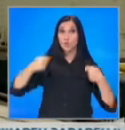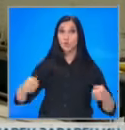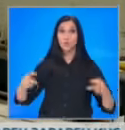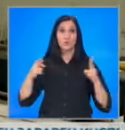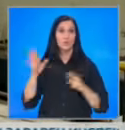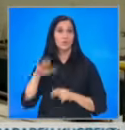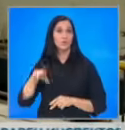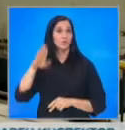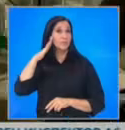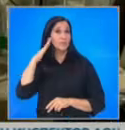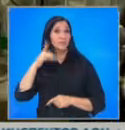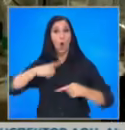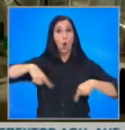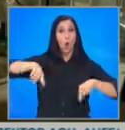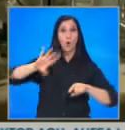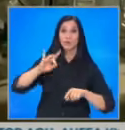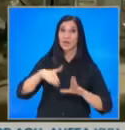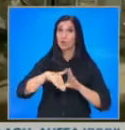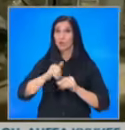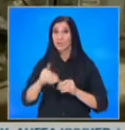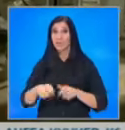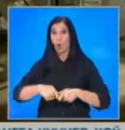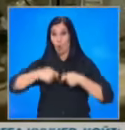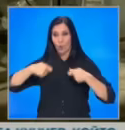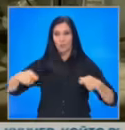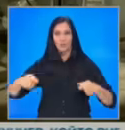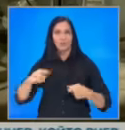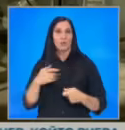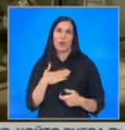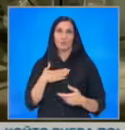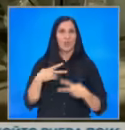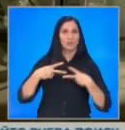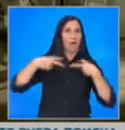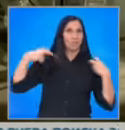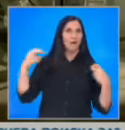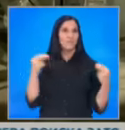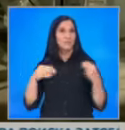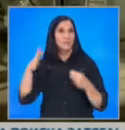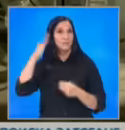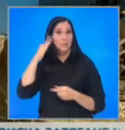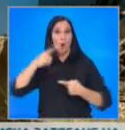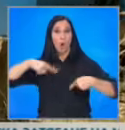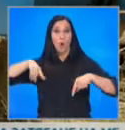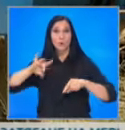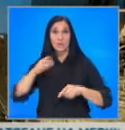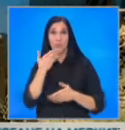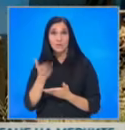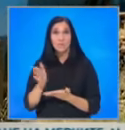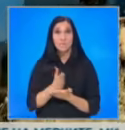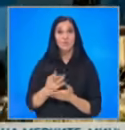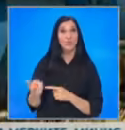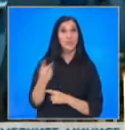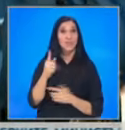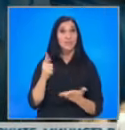от Министерството на околната среда са отказали да го продължат, предизвика скандал в комисията. Министърът на околната среда обясни, че между 2017 и